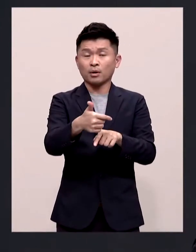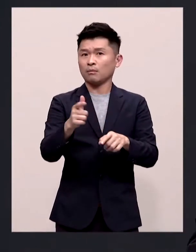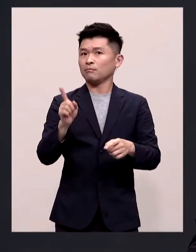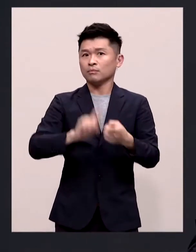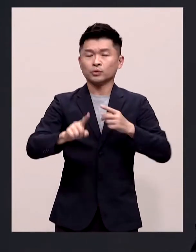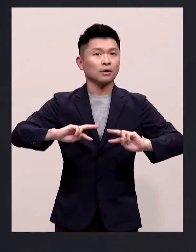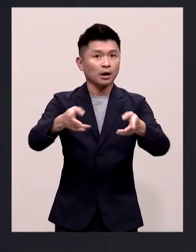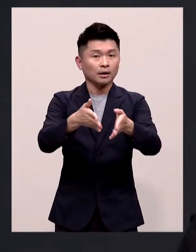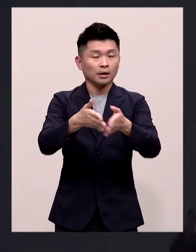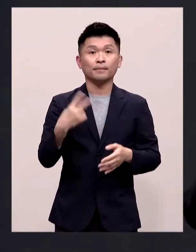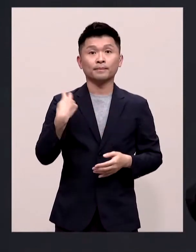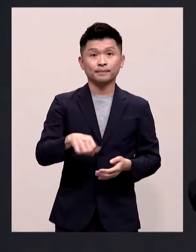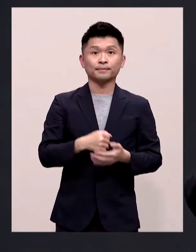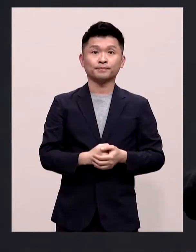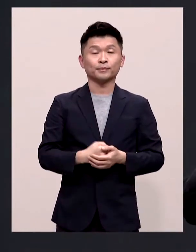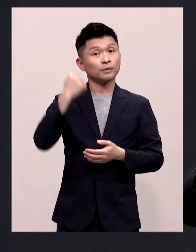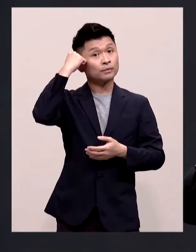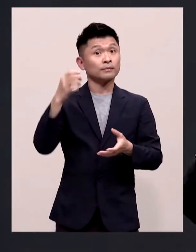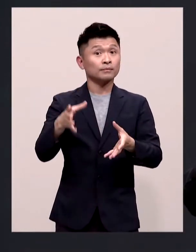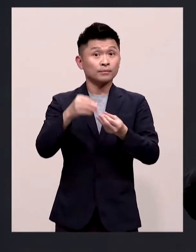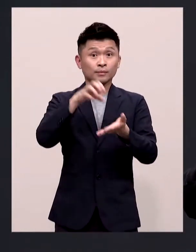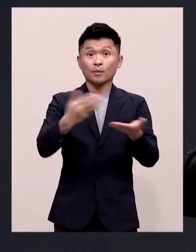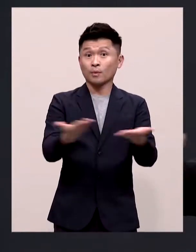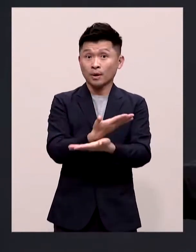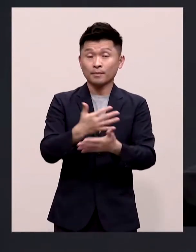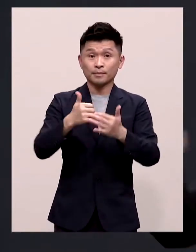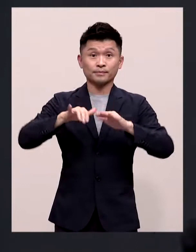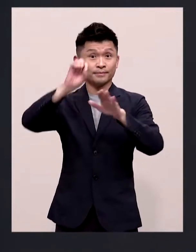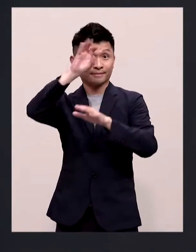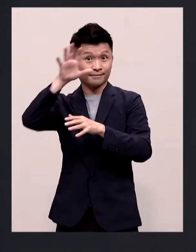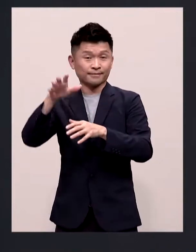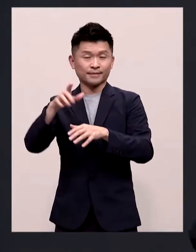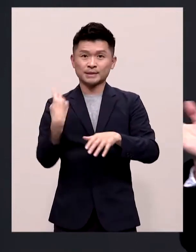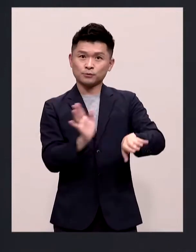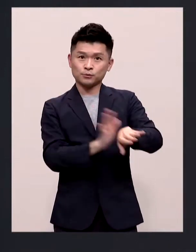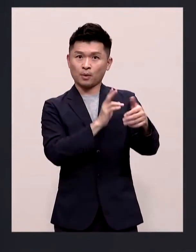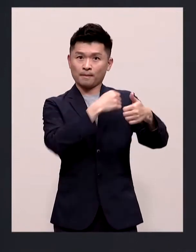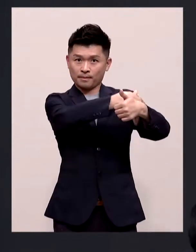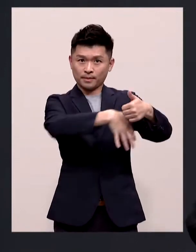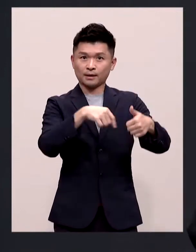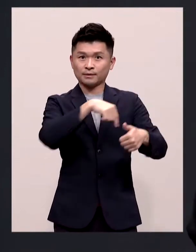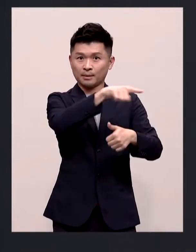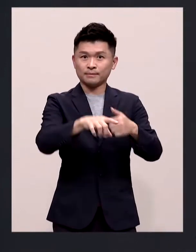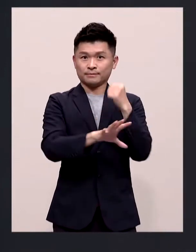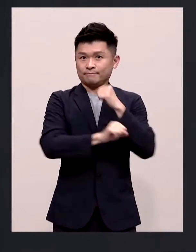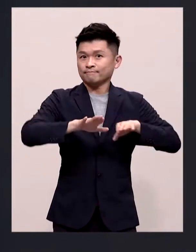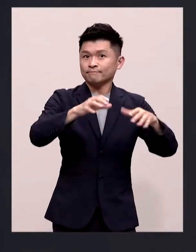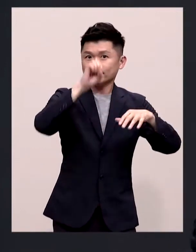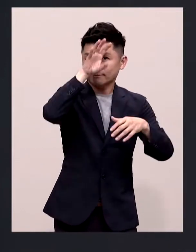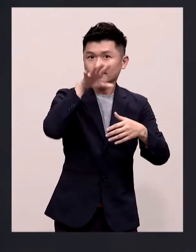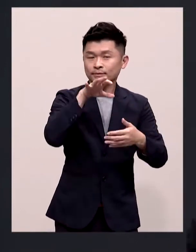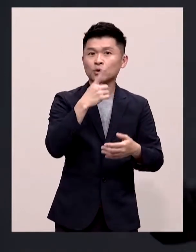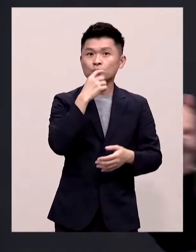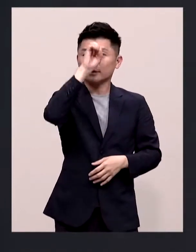第二項 這個免數犯證現在其實已經在推了民進黨政府跟一些比較招牌的政府包括我們剛才看到的些基進黨這個